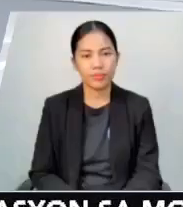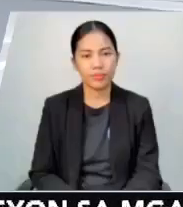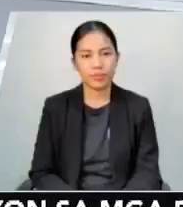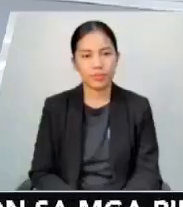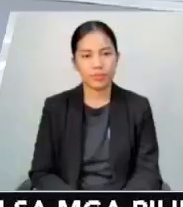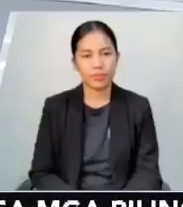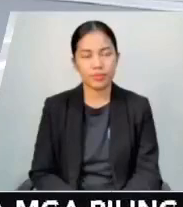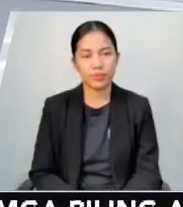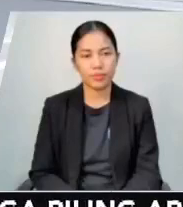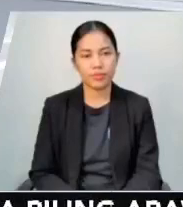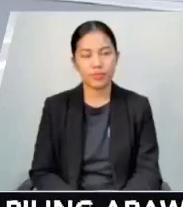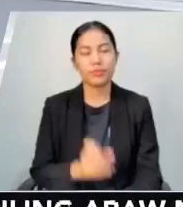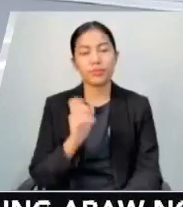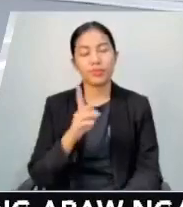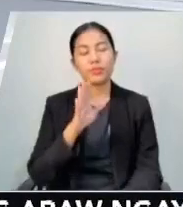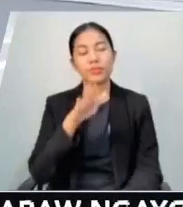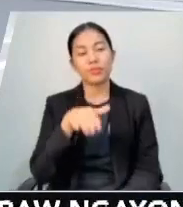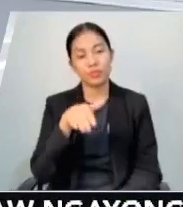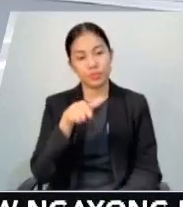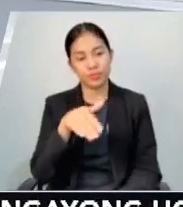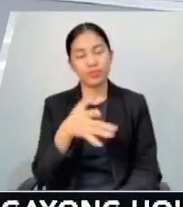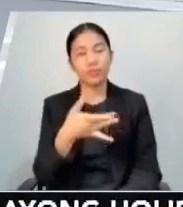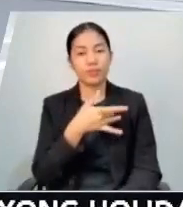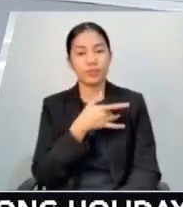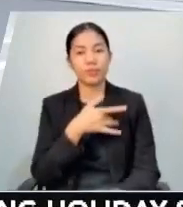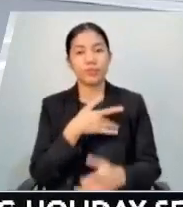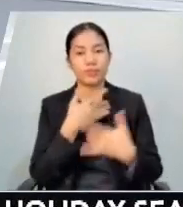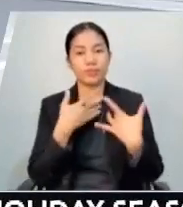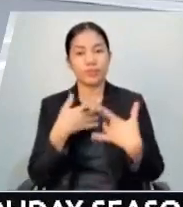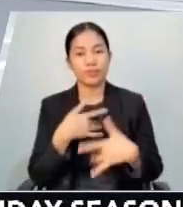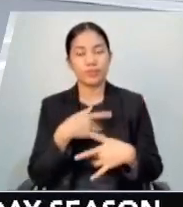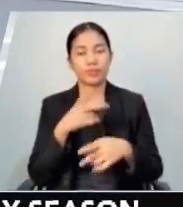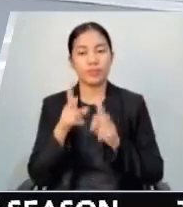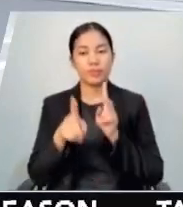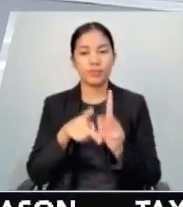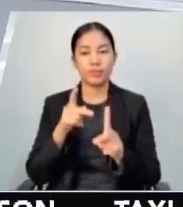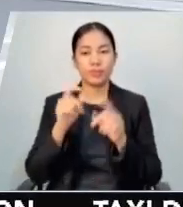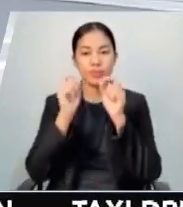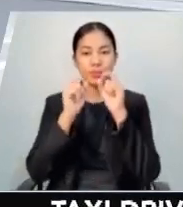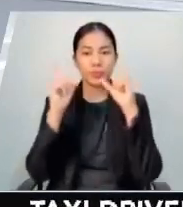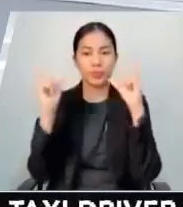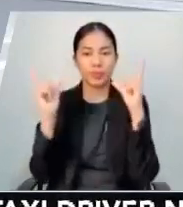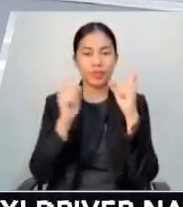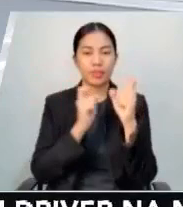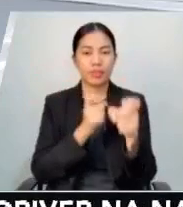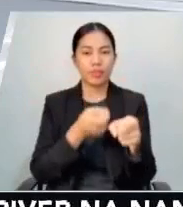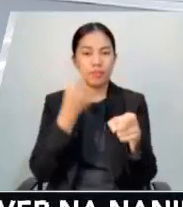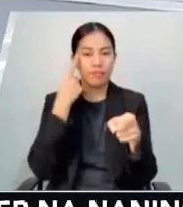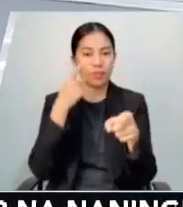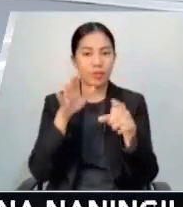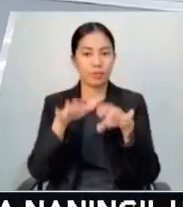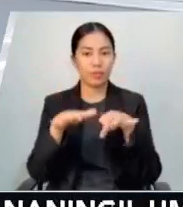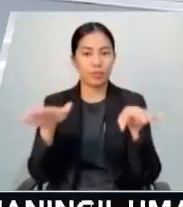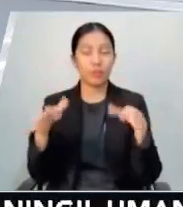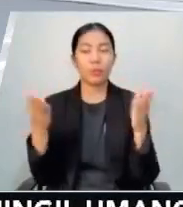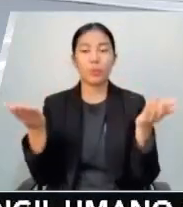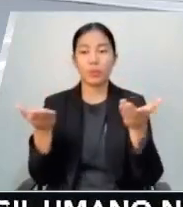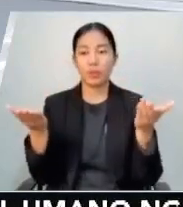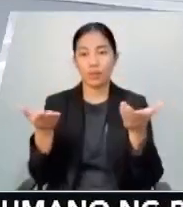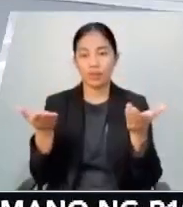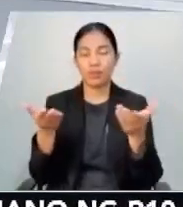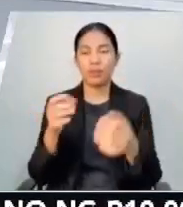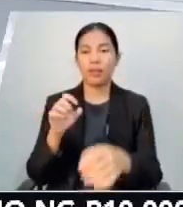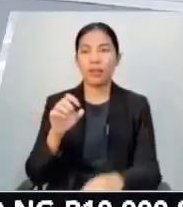Eto naman, naantig po ang puso ng netizen sa sorpresang regalo para sa isang estudyante sa Glan Sarangani. Araw-araw kasi